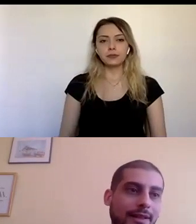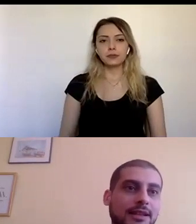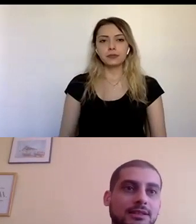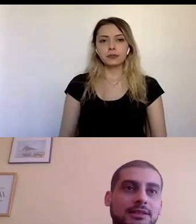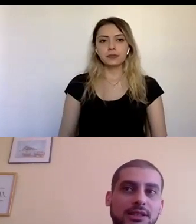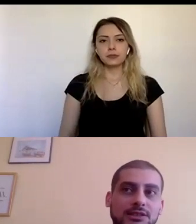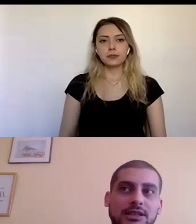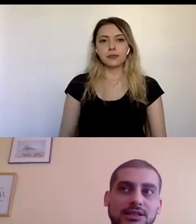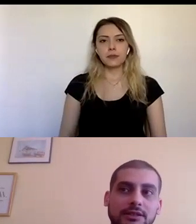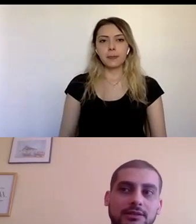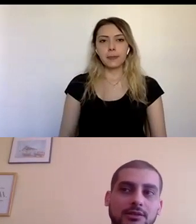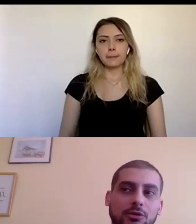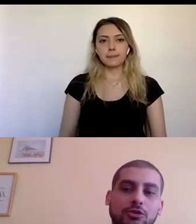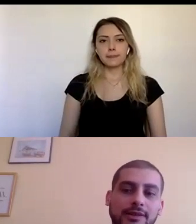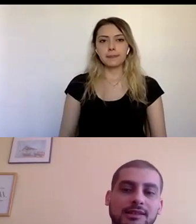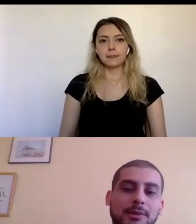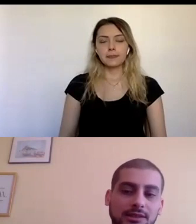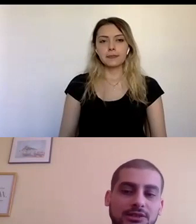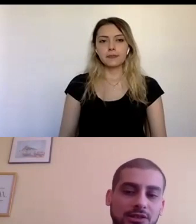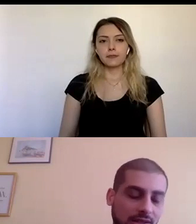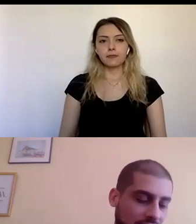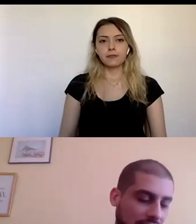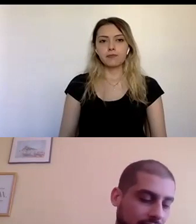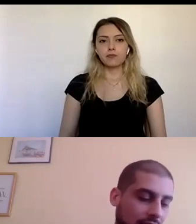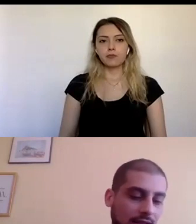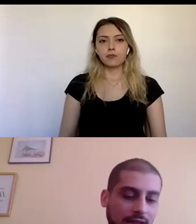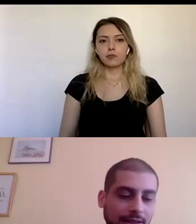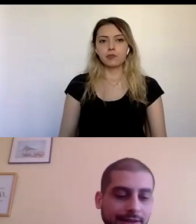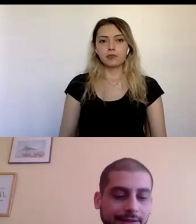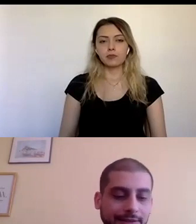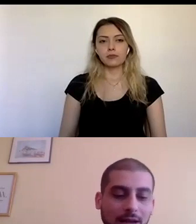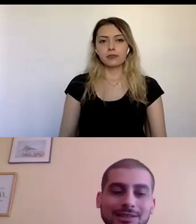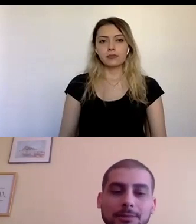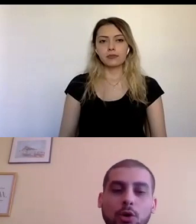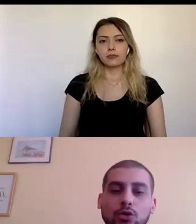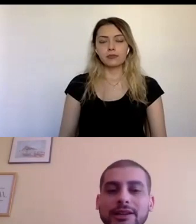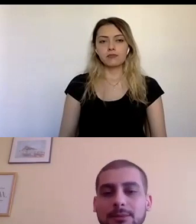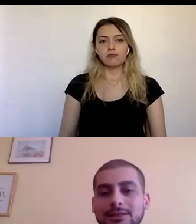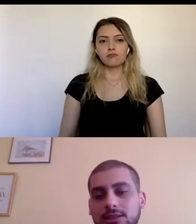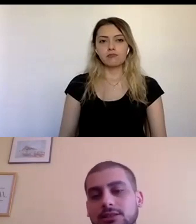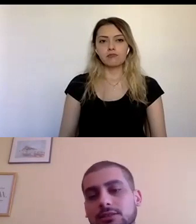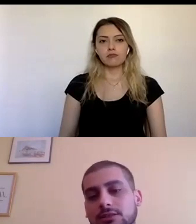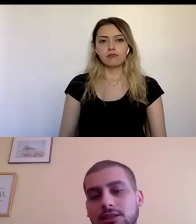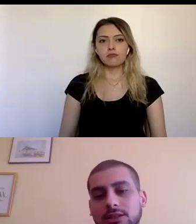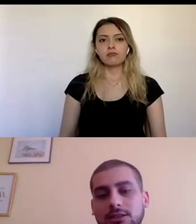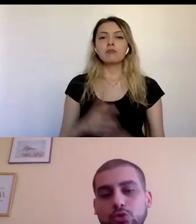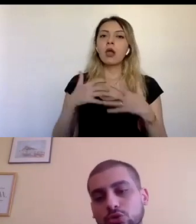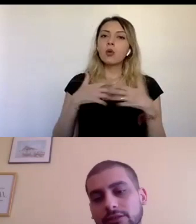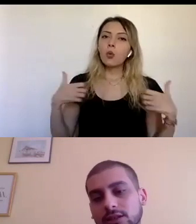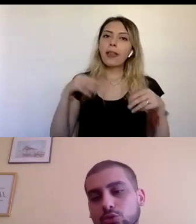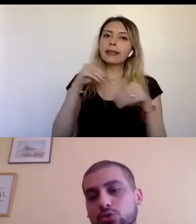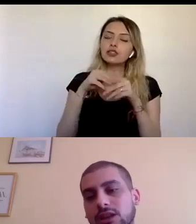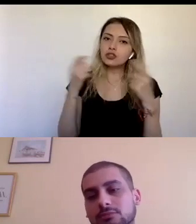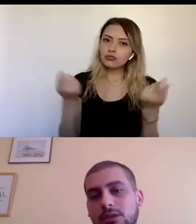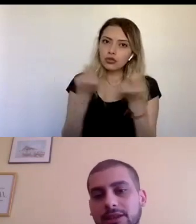güvenlik alanında çalışan kişilerin, özgür yazılım alanında çalışan kişilerin tam anlamıyla onaylamadığı